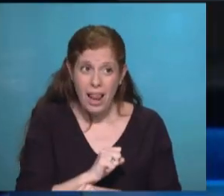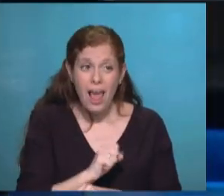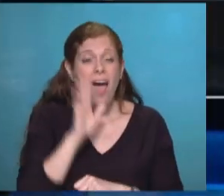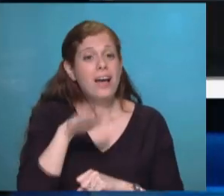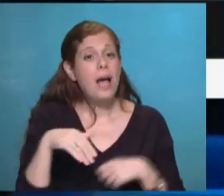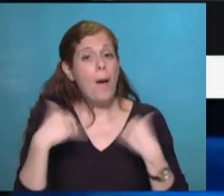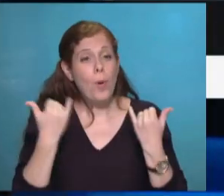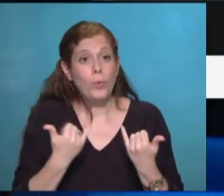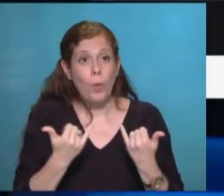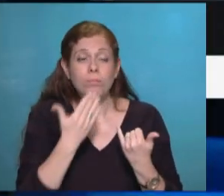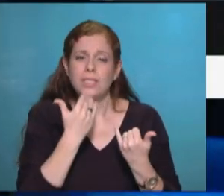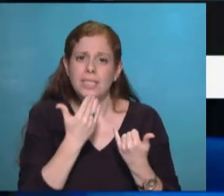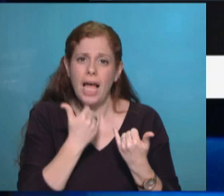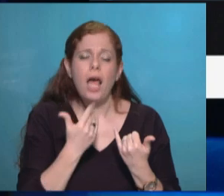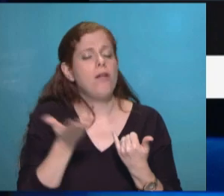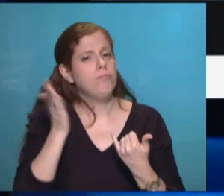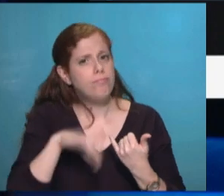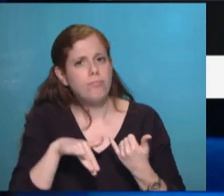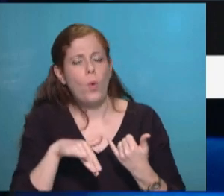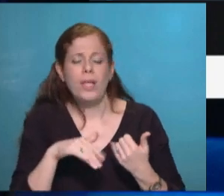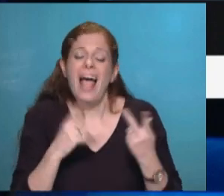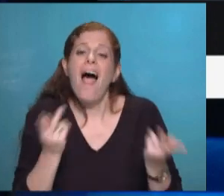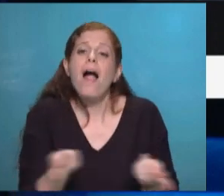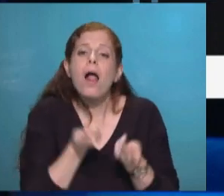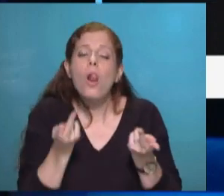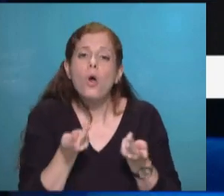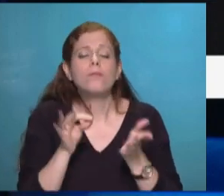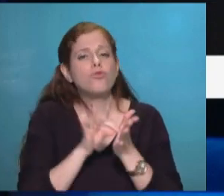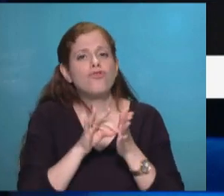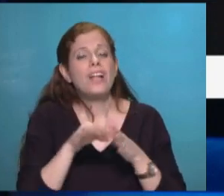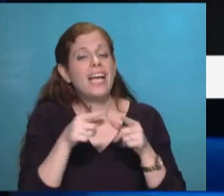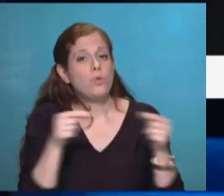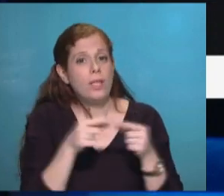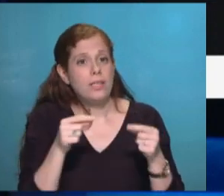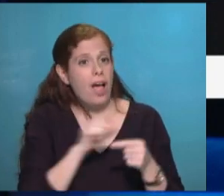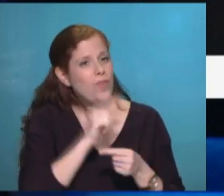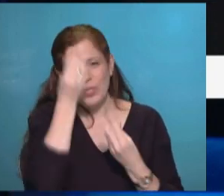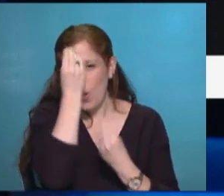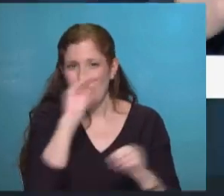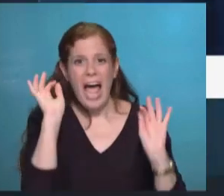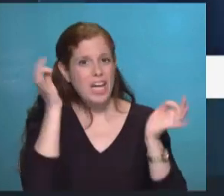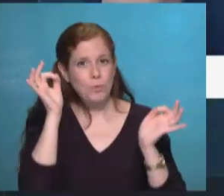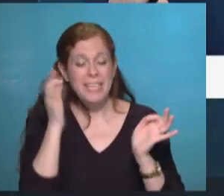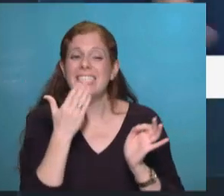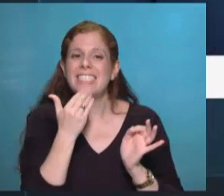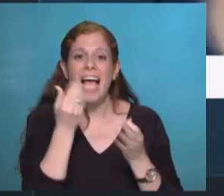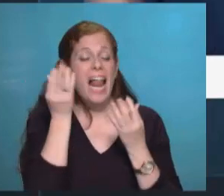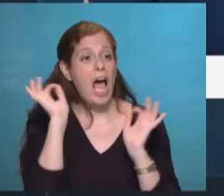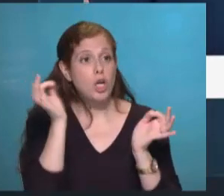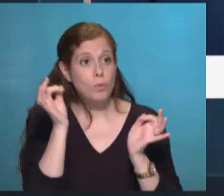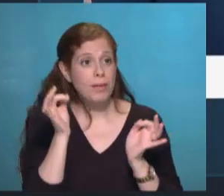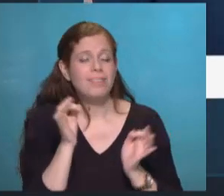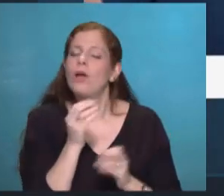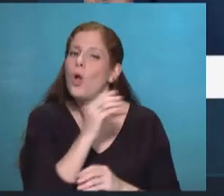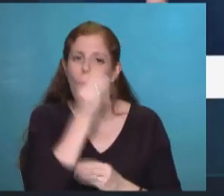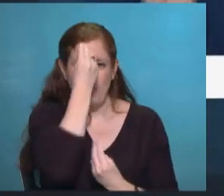תנקוט בצעדים נוספים, בהקלות נוספות עבור רצועת עזה. אבל אגב, זו לא בהודעה רשמית, ישראל הרשמית לא ממש מצהירה על כך.